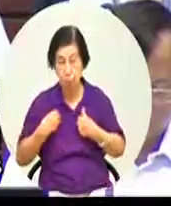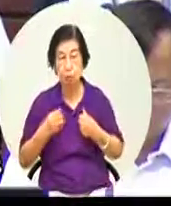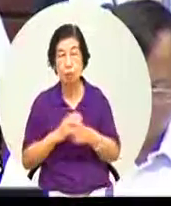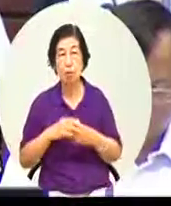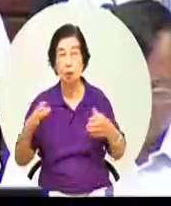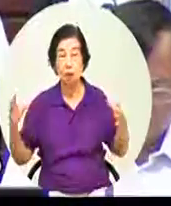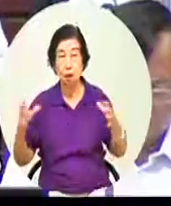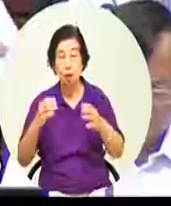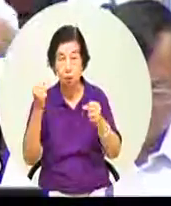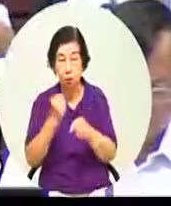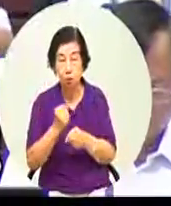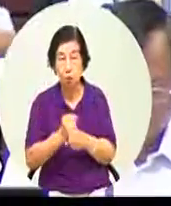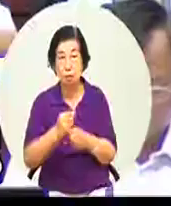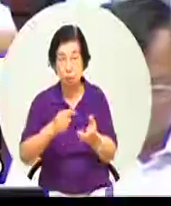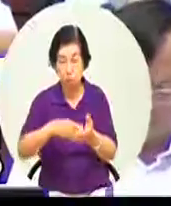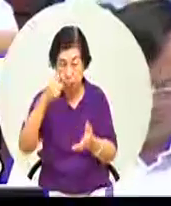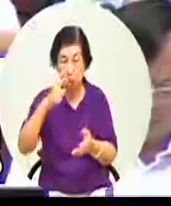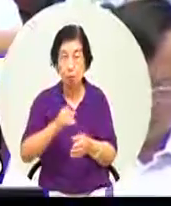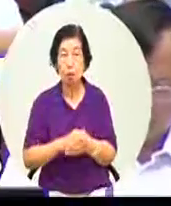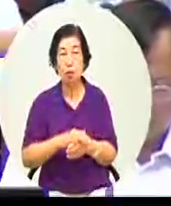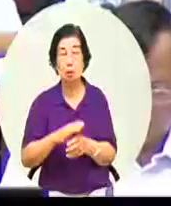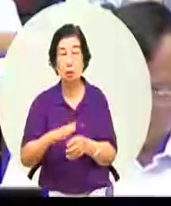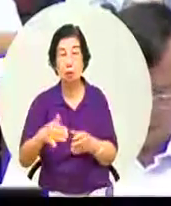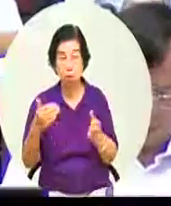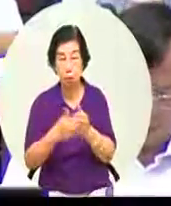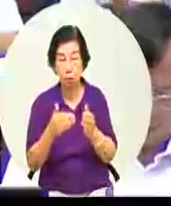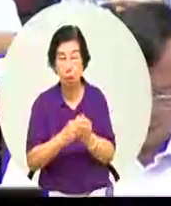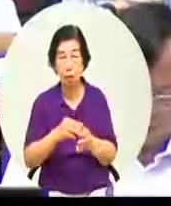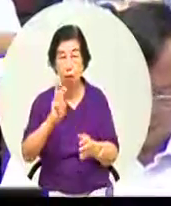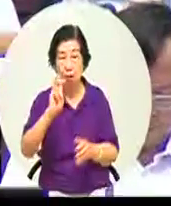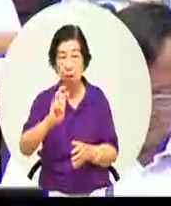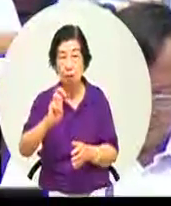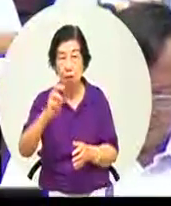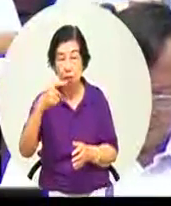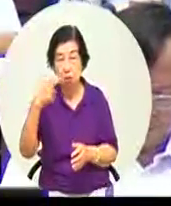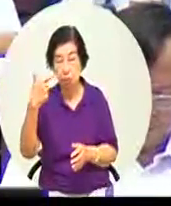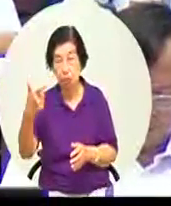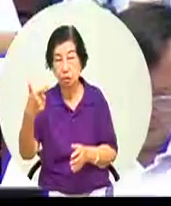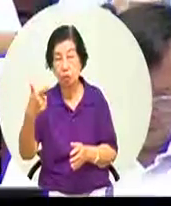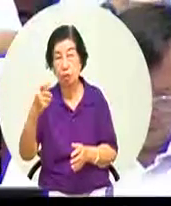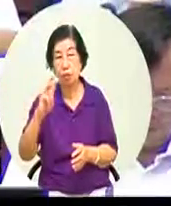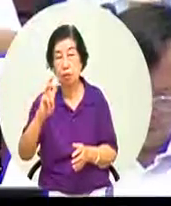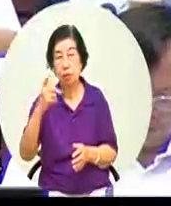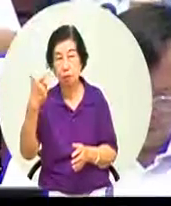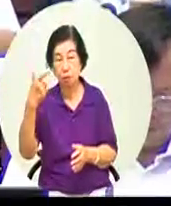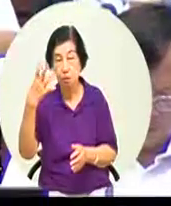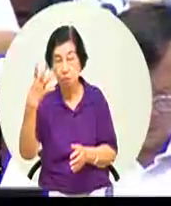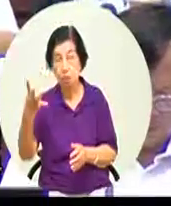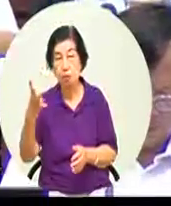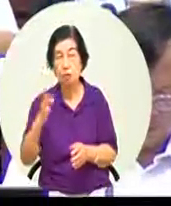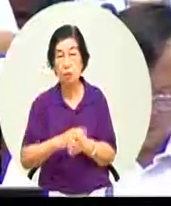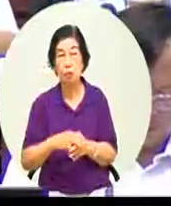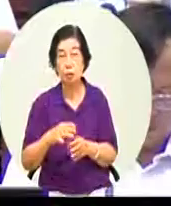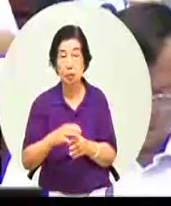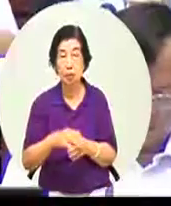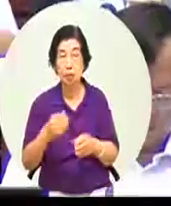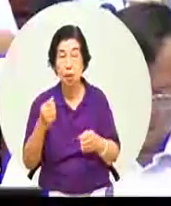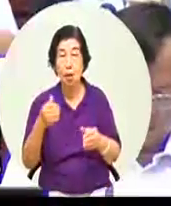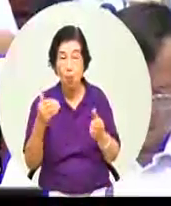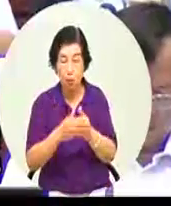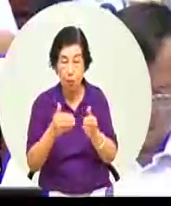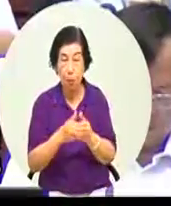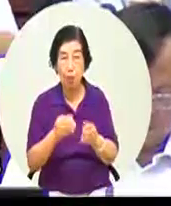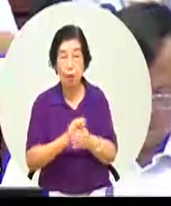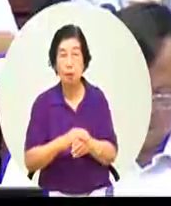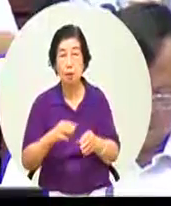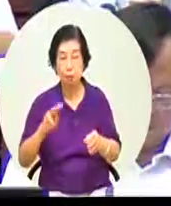们已经办完了，大概有36位，那有34位有完成这个训练。那我们希望后续能够